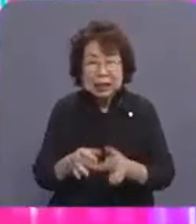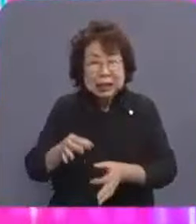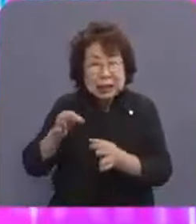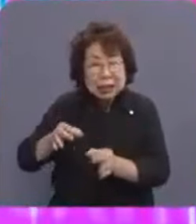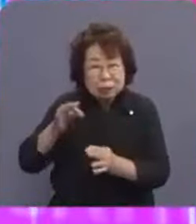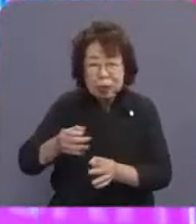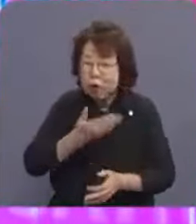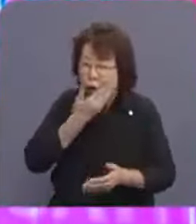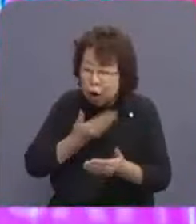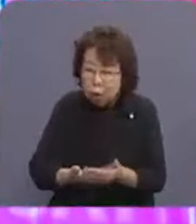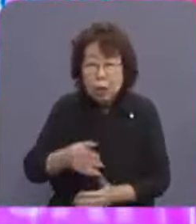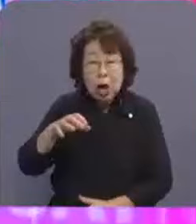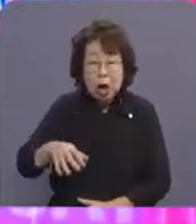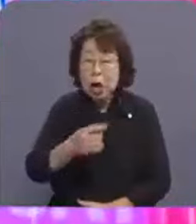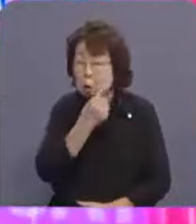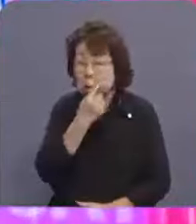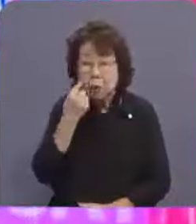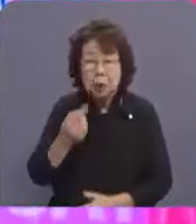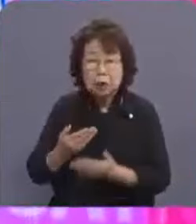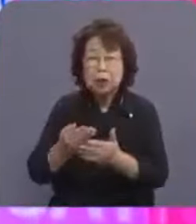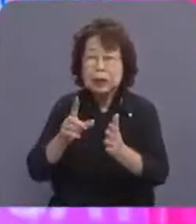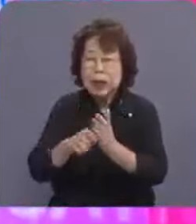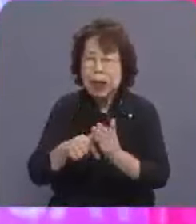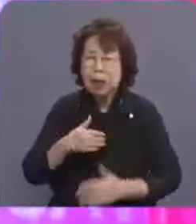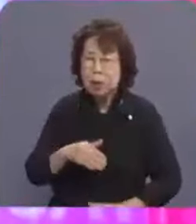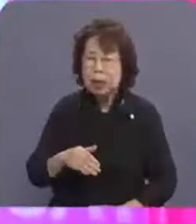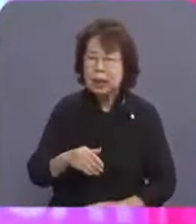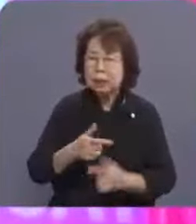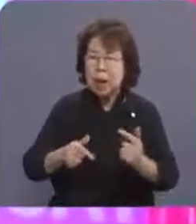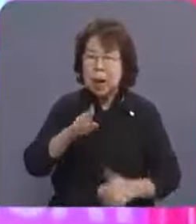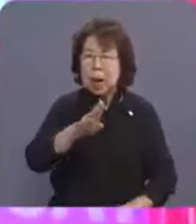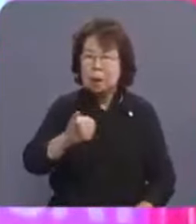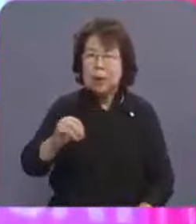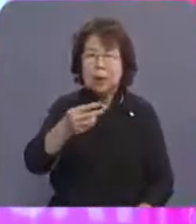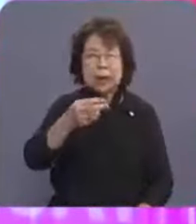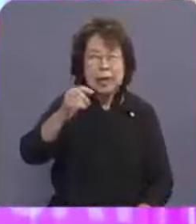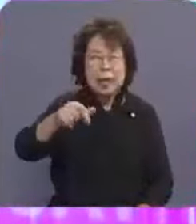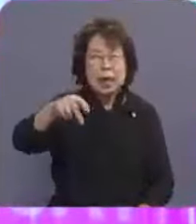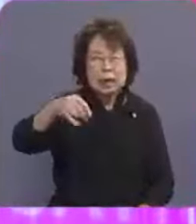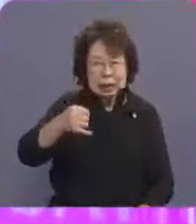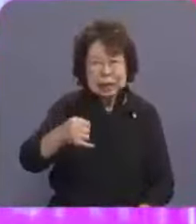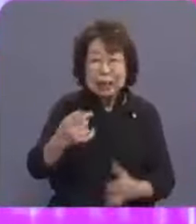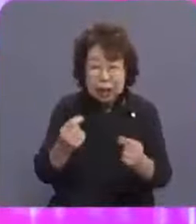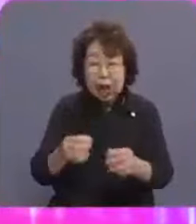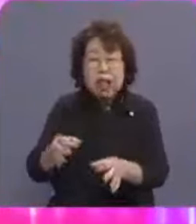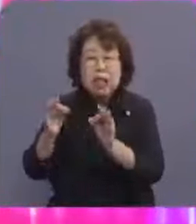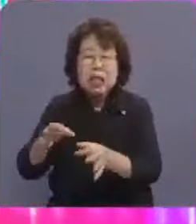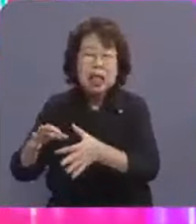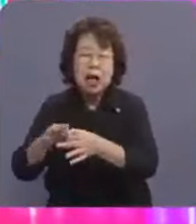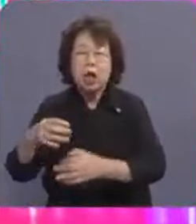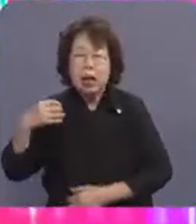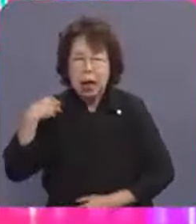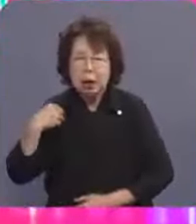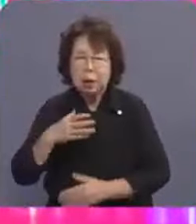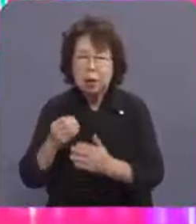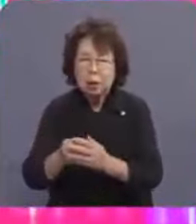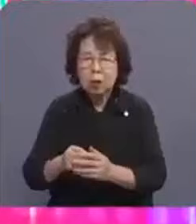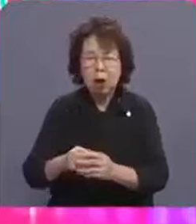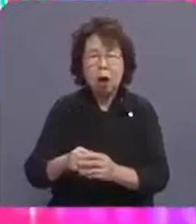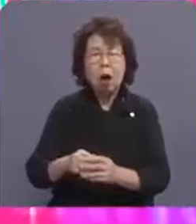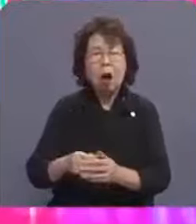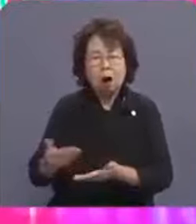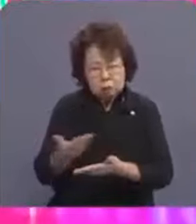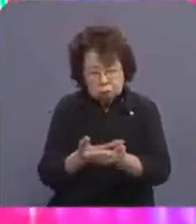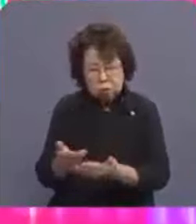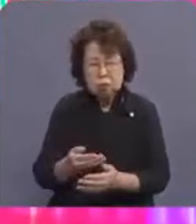허브라는 관점에서 본다면 저희 덱스와 같이 은행 역할을 하는 기업은 하나의 그 인프라 역할을 하기